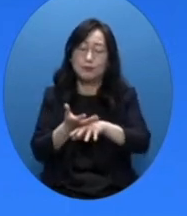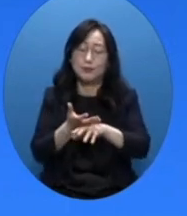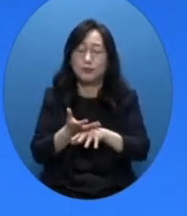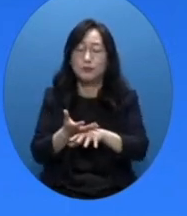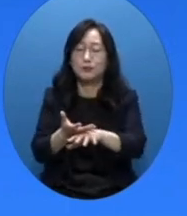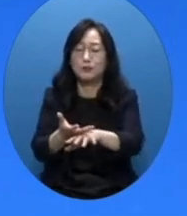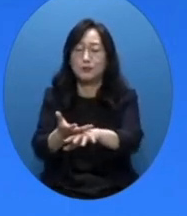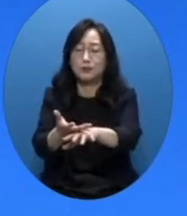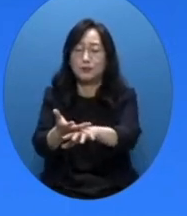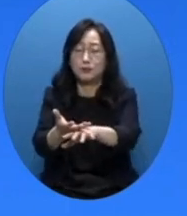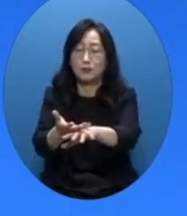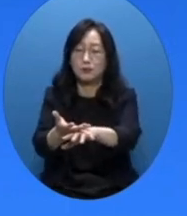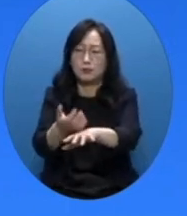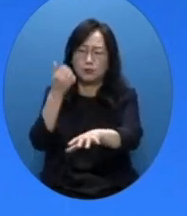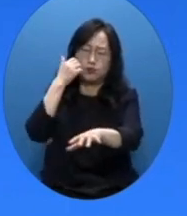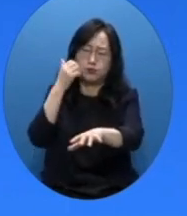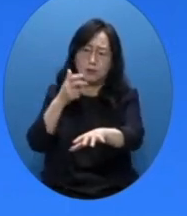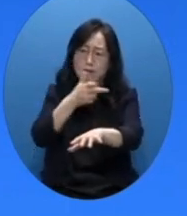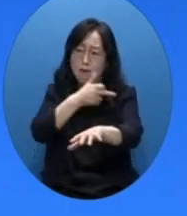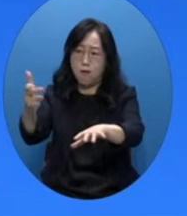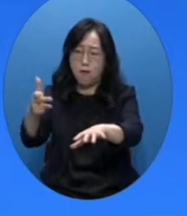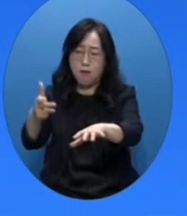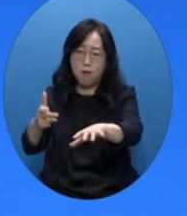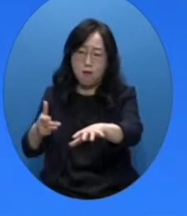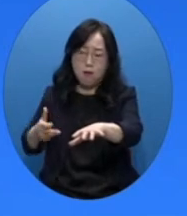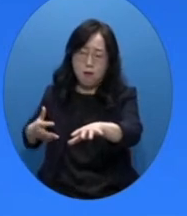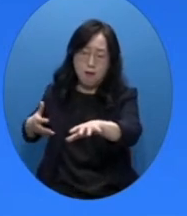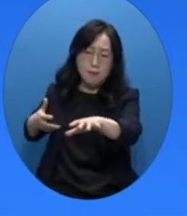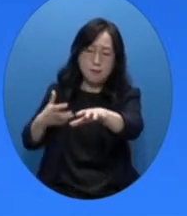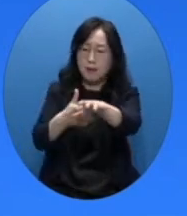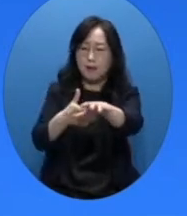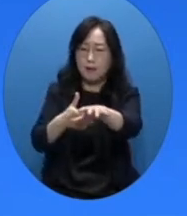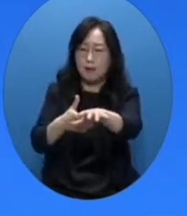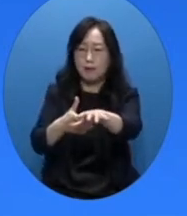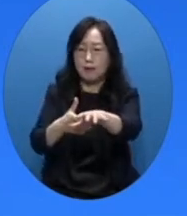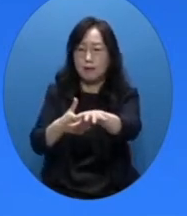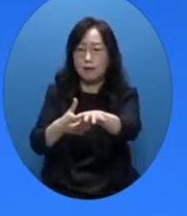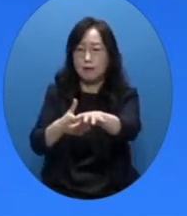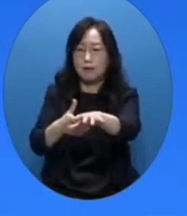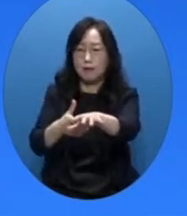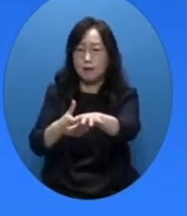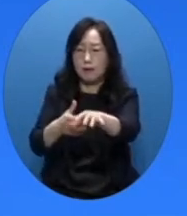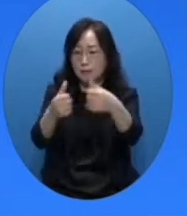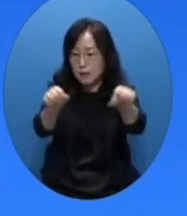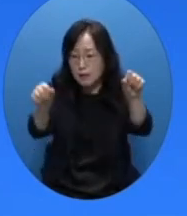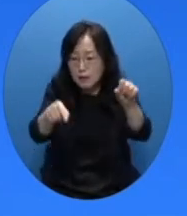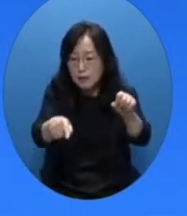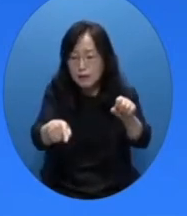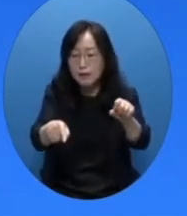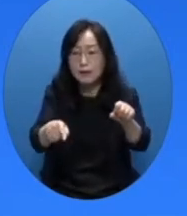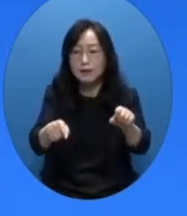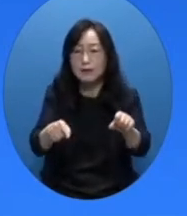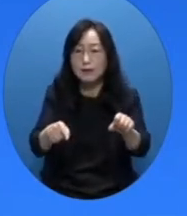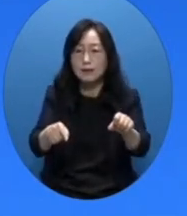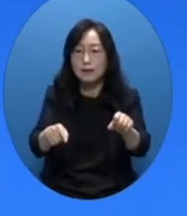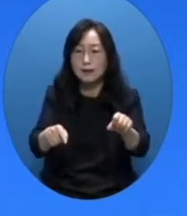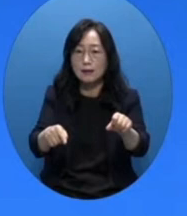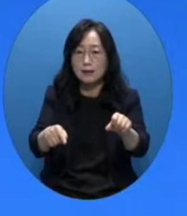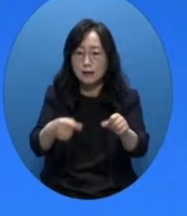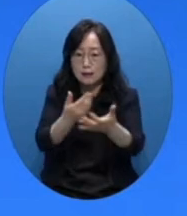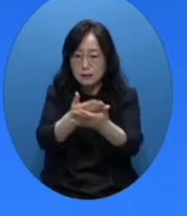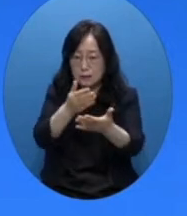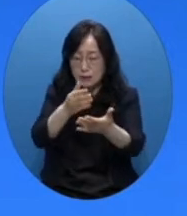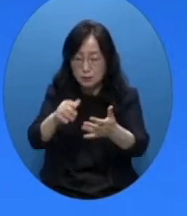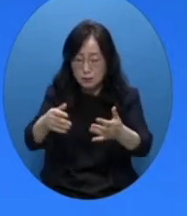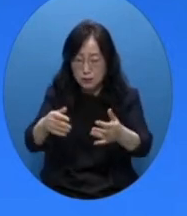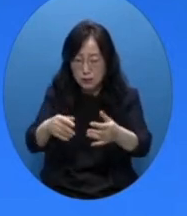큰 차가 와서 이 차를 들이받아가지고 차가 다 부서지고 트레일러가